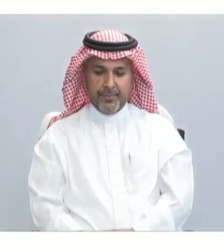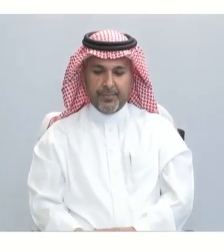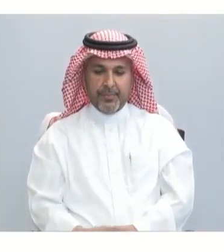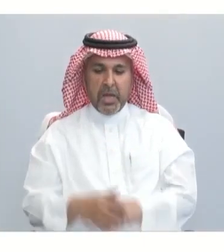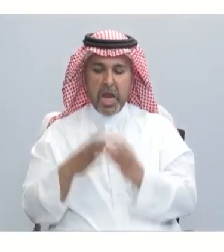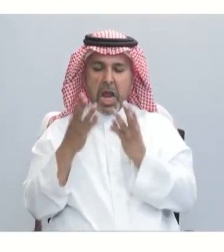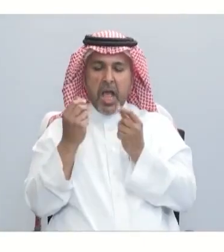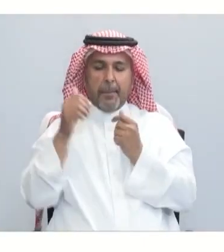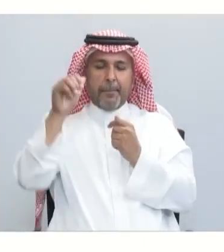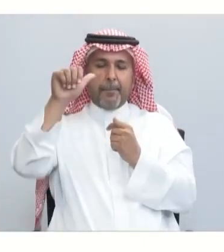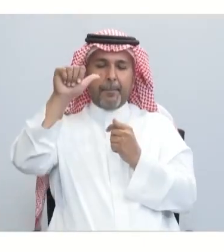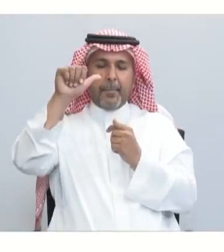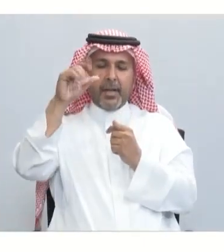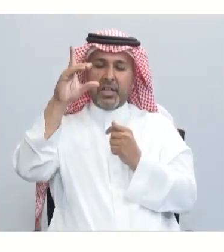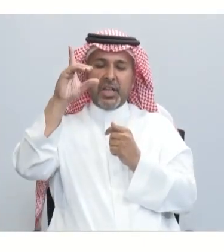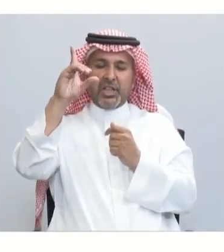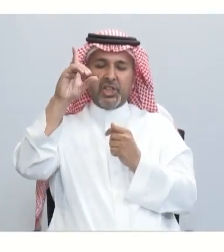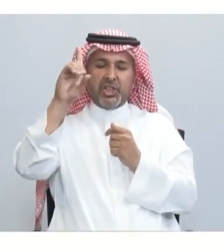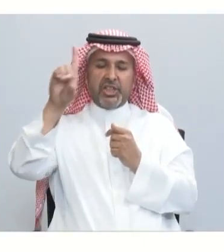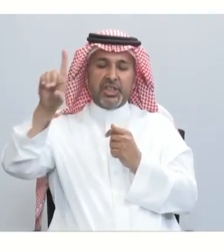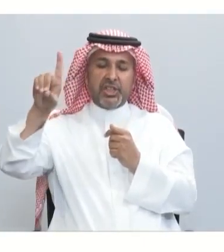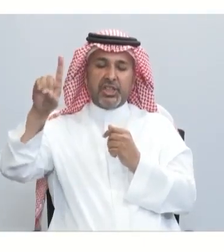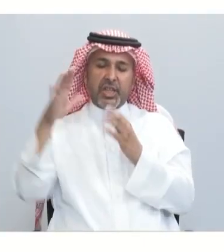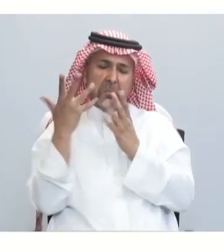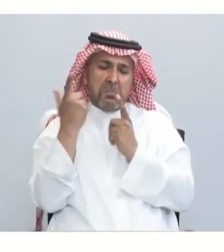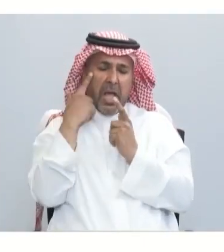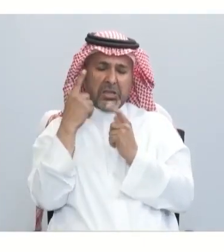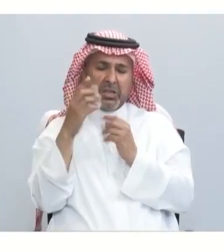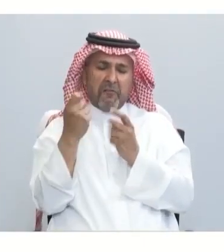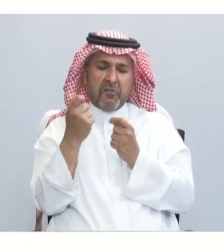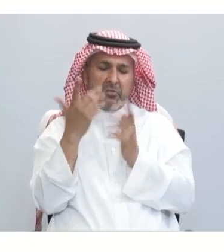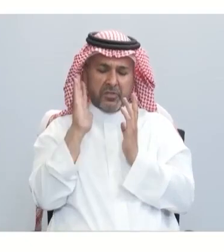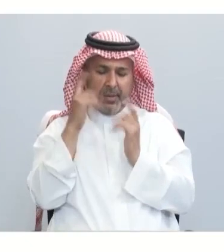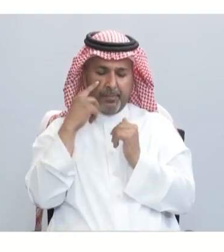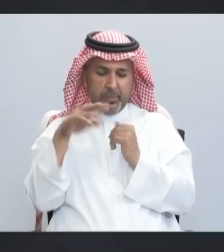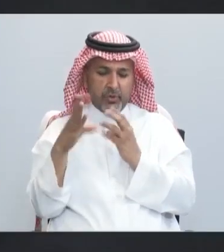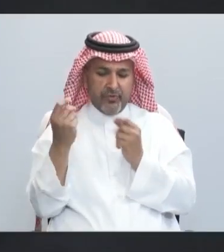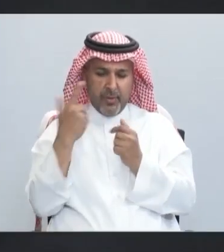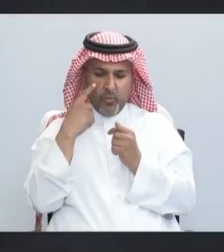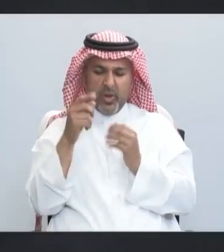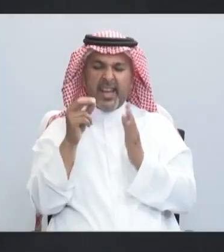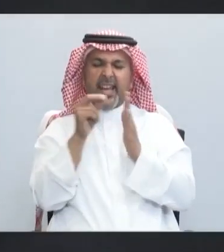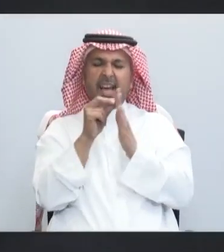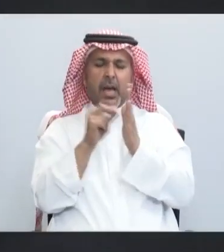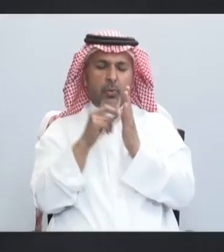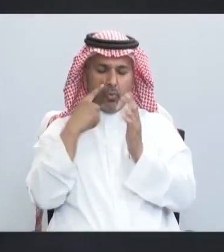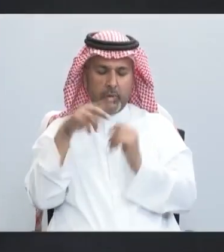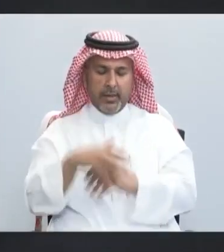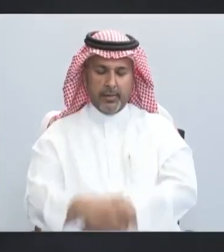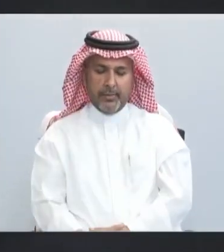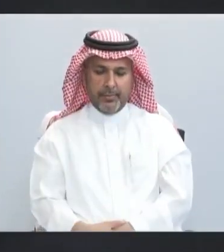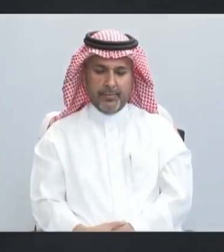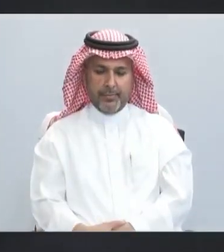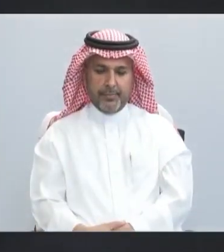نريد كم سيدفع او ماذا متى سيكون دفع اقل اذا استعمل الخصم او اللي هو